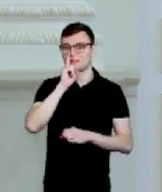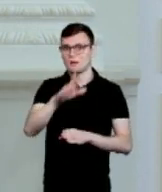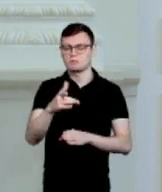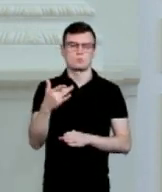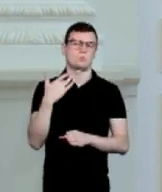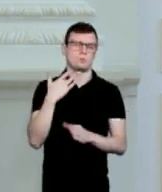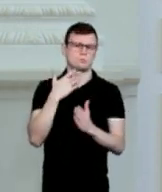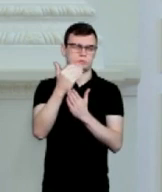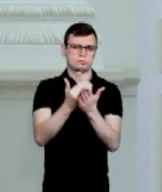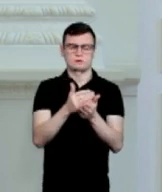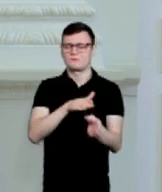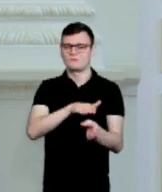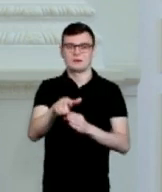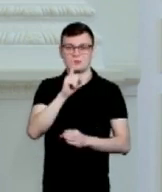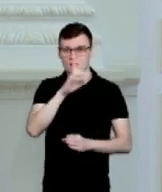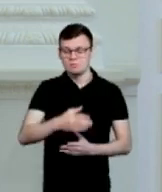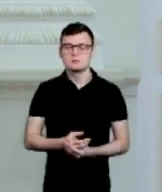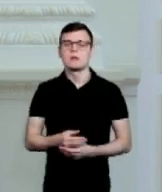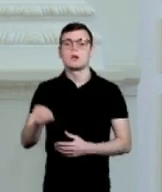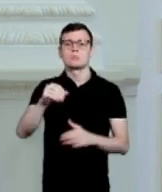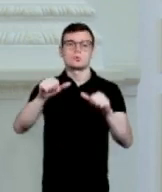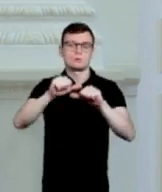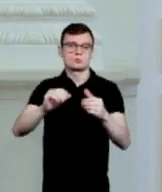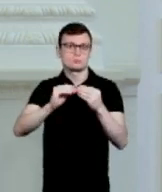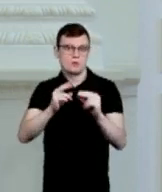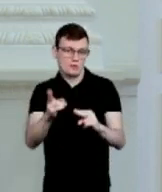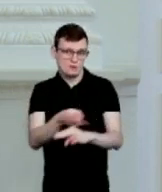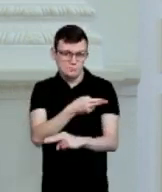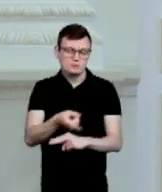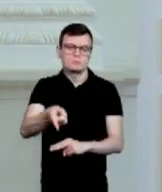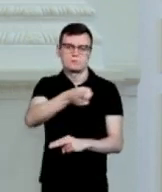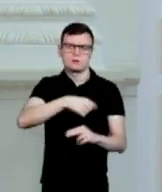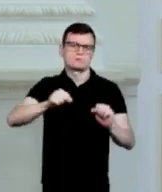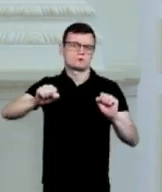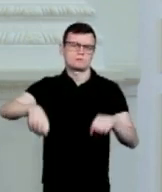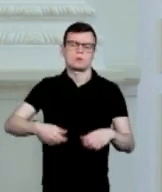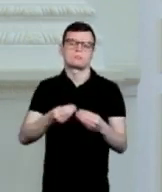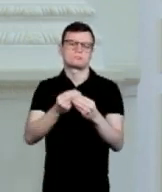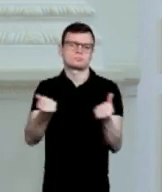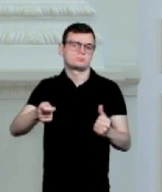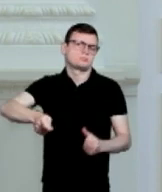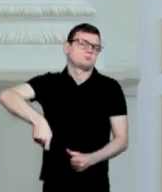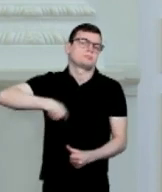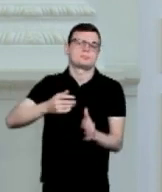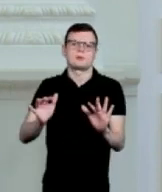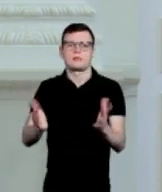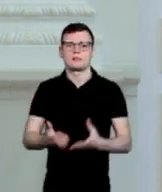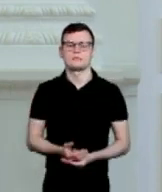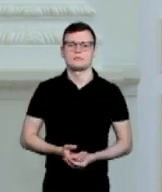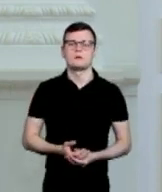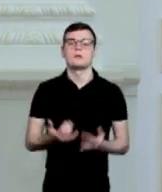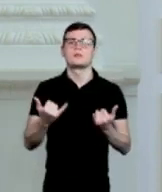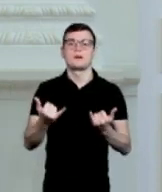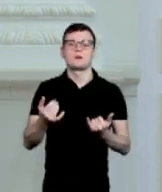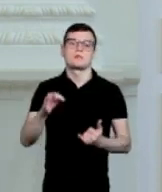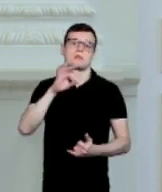reikalavimo ir nesutarsime su Europos komisija, mes galime prarasti arba netekti galimybės šiuo metu